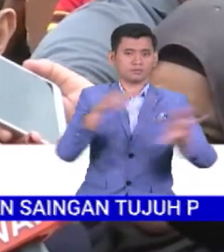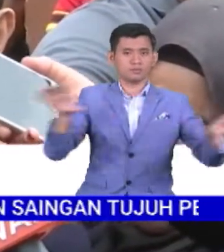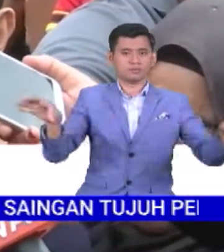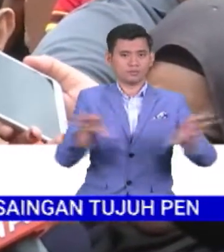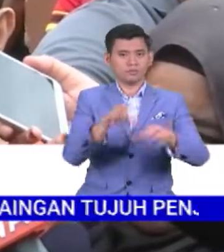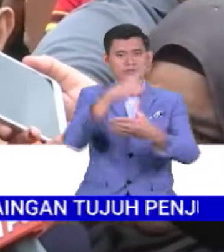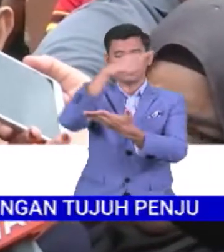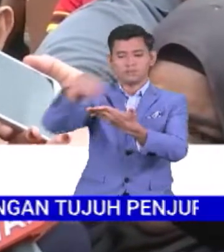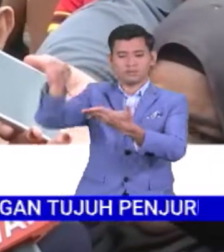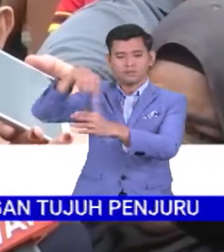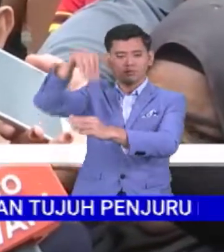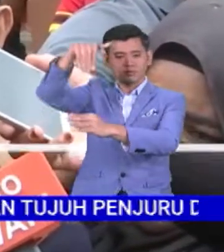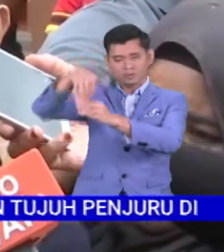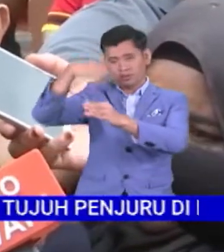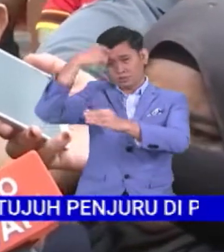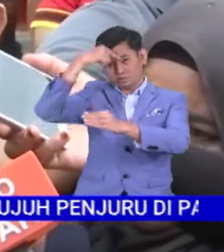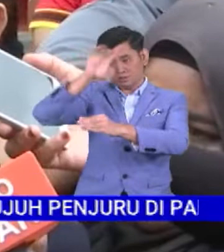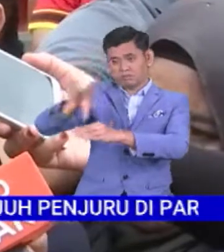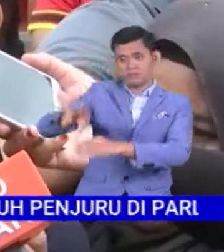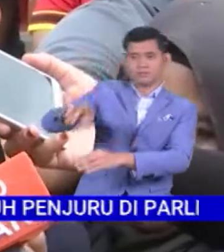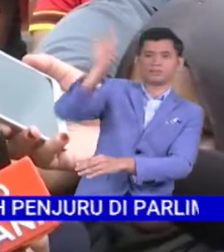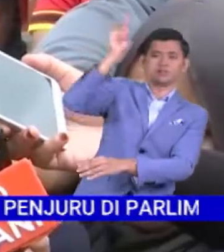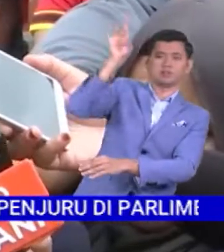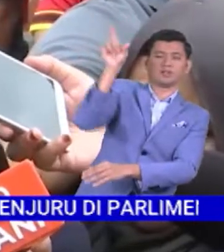ini adalah untuk memilih